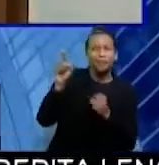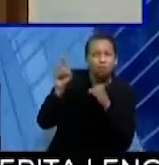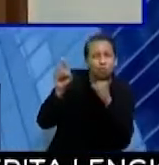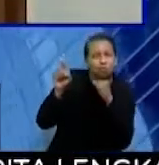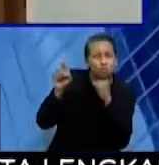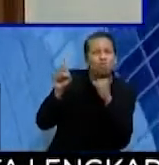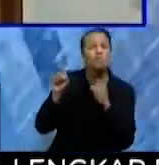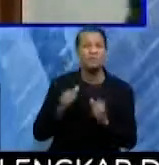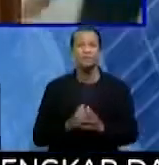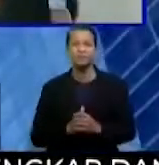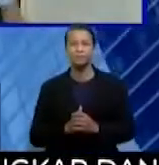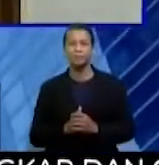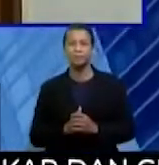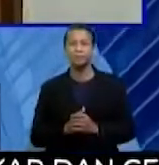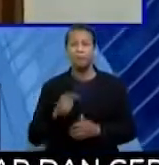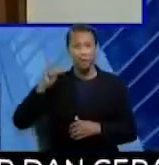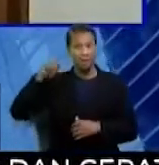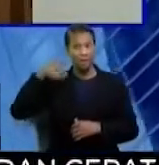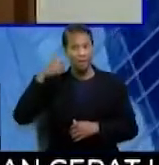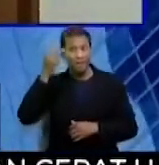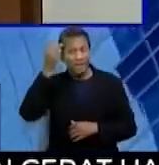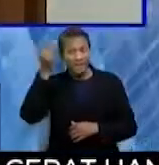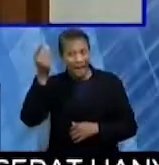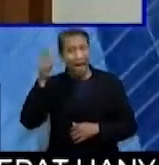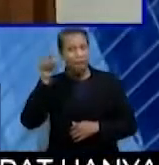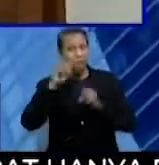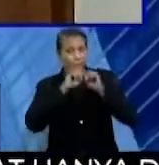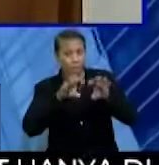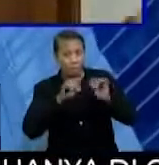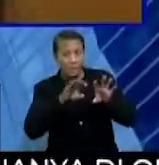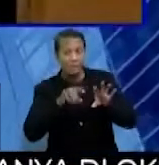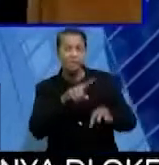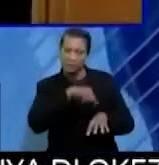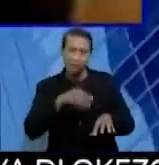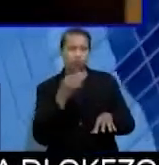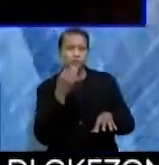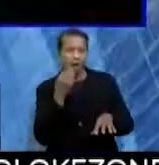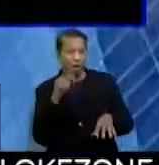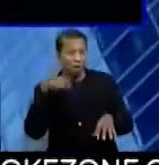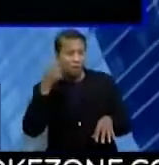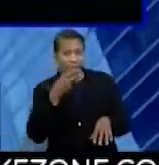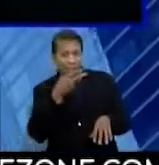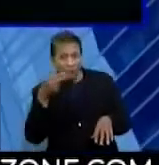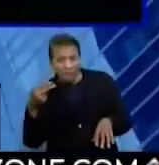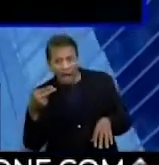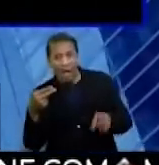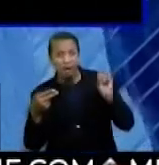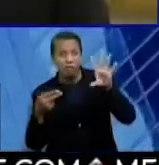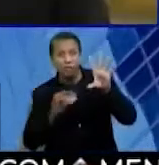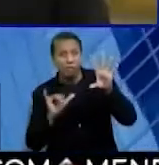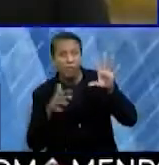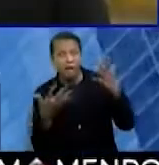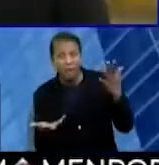film skema promosi, kita mempromosikan film-film Indonesia yang akan tayang. Nah, ini semoga juga mendorong masyarakat